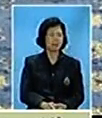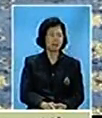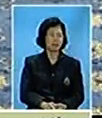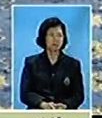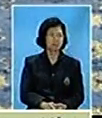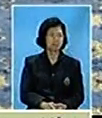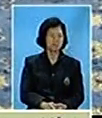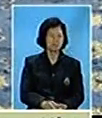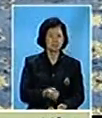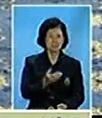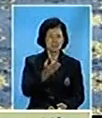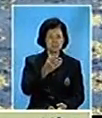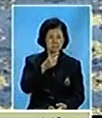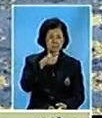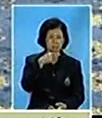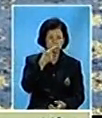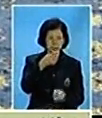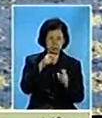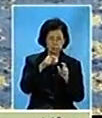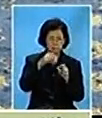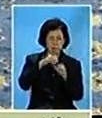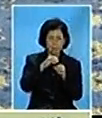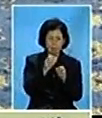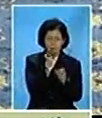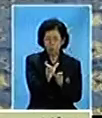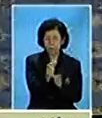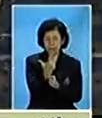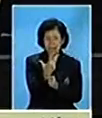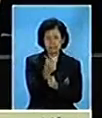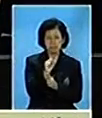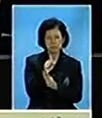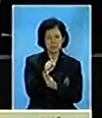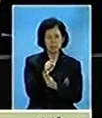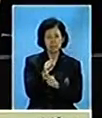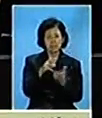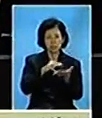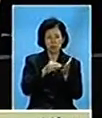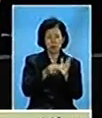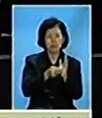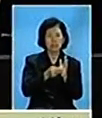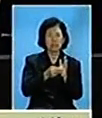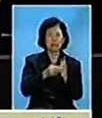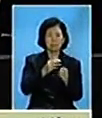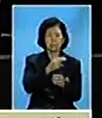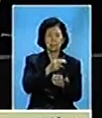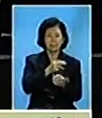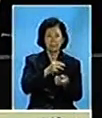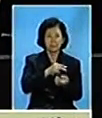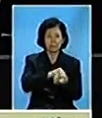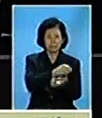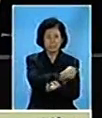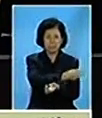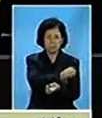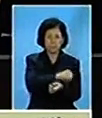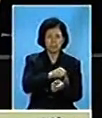พูดถึงในวรรคที่3ถูกไหมฮะความหมายของคำว่าการแพทย์การประกอบวิชาชีพแพทย์แผนไทยถูกไหม